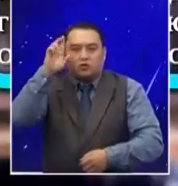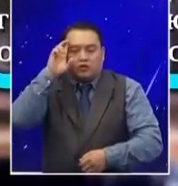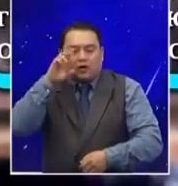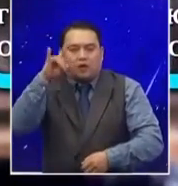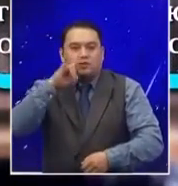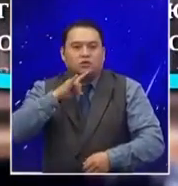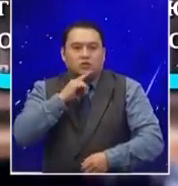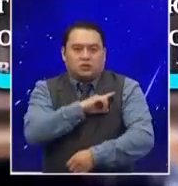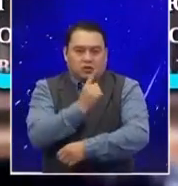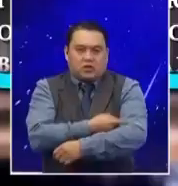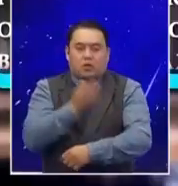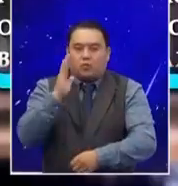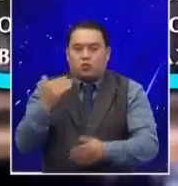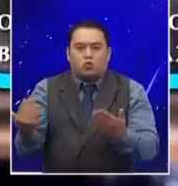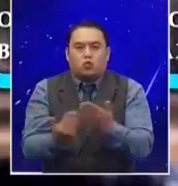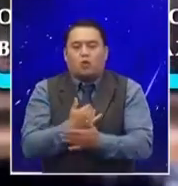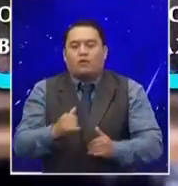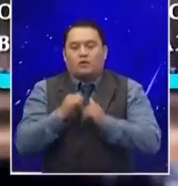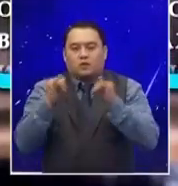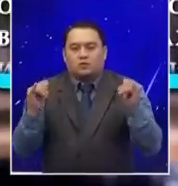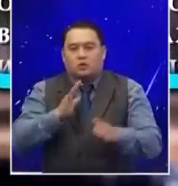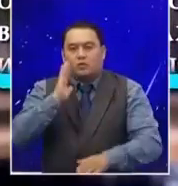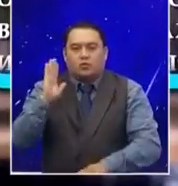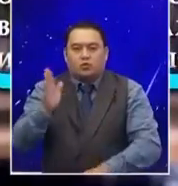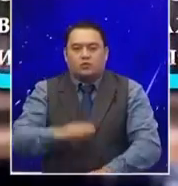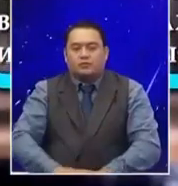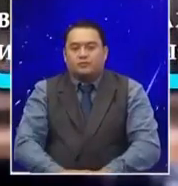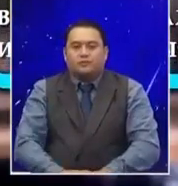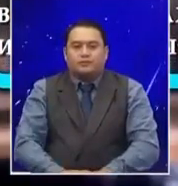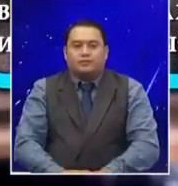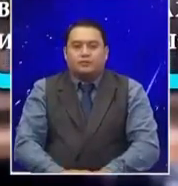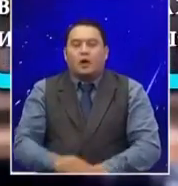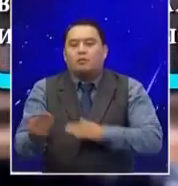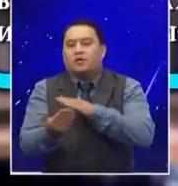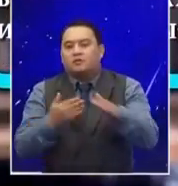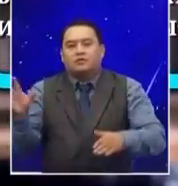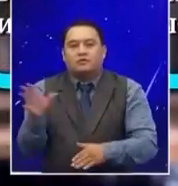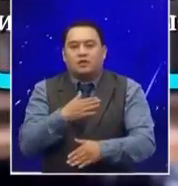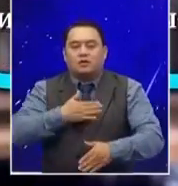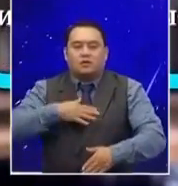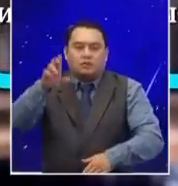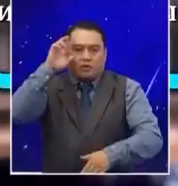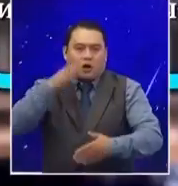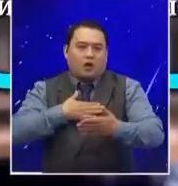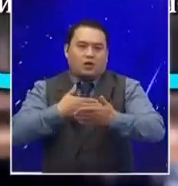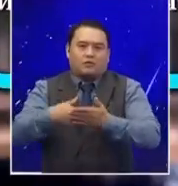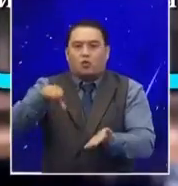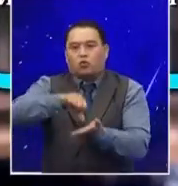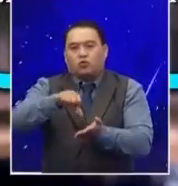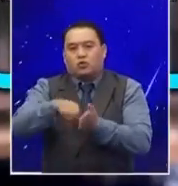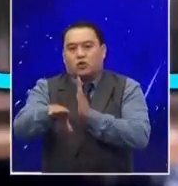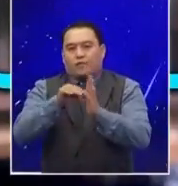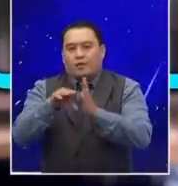станет сильнее и выйдет на новый этап развития в преддверии 30-летия независимости. Призываю всех граждан нашего государства проявить активную